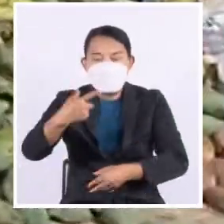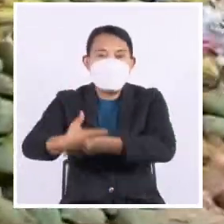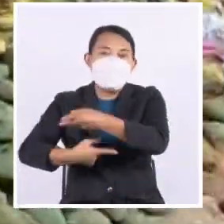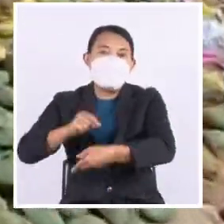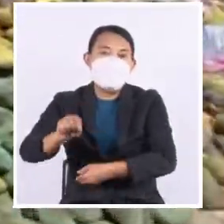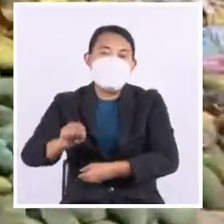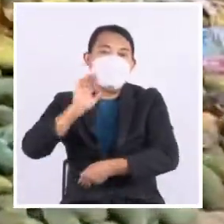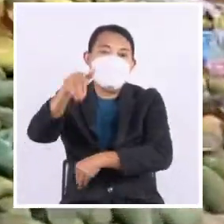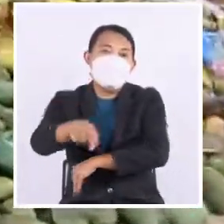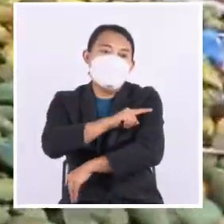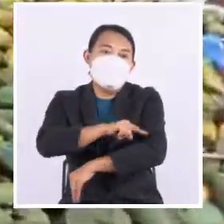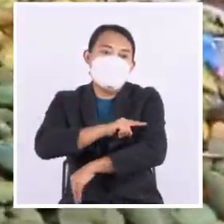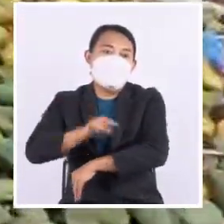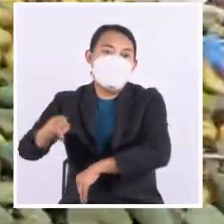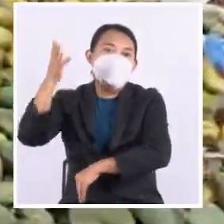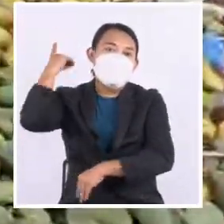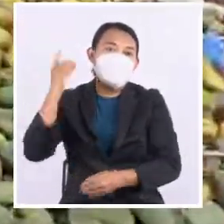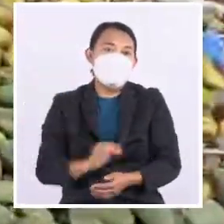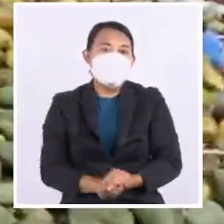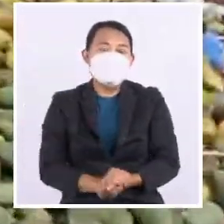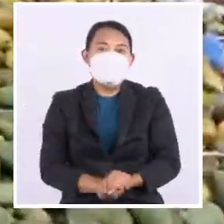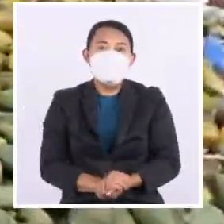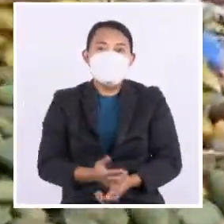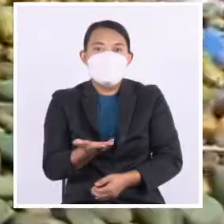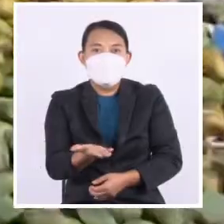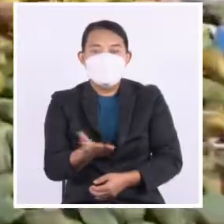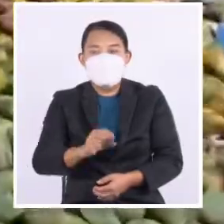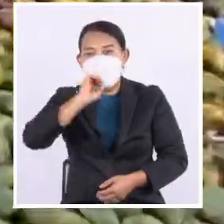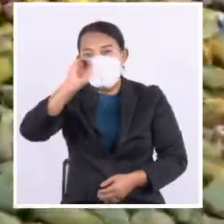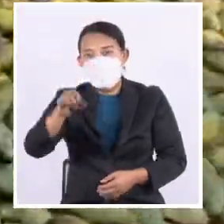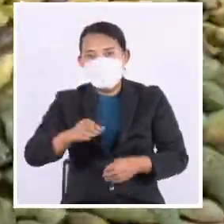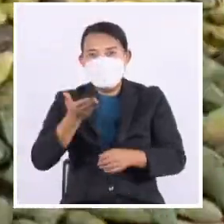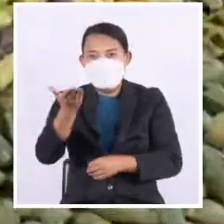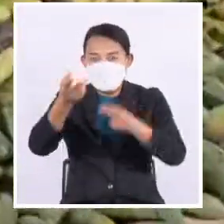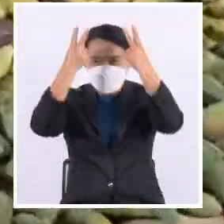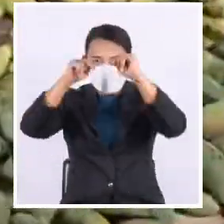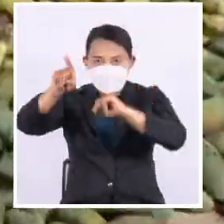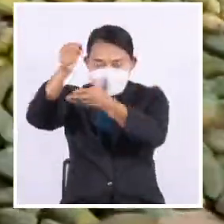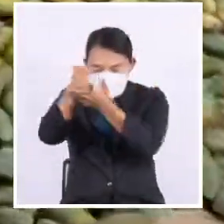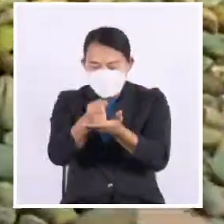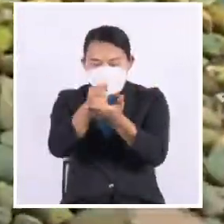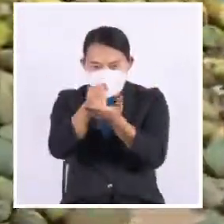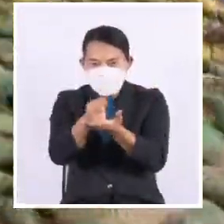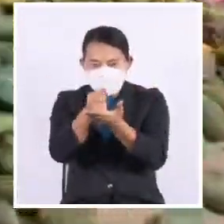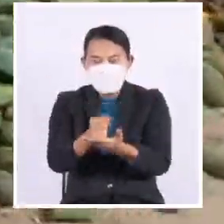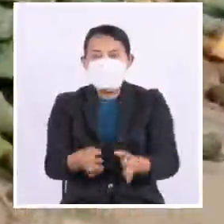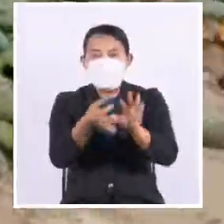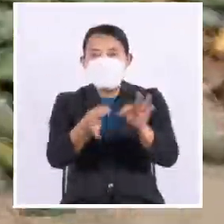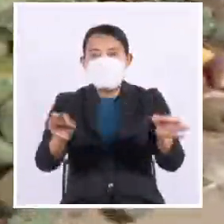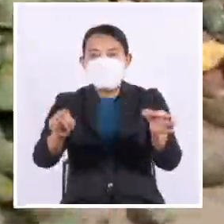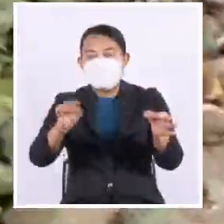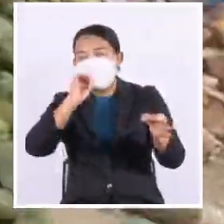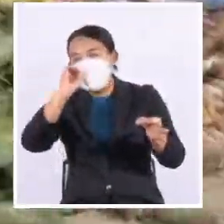คะแน่นอนว่าชาวสวนผลไม้ชาวสวนมะม่วงเนี่ยเขาอยากจะวอนให้นายกช่วยเหลือหน่ อ ยโดยมีประโยคบางประโยคที่พี่แป๊ะบอก